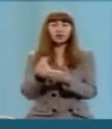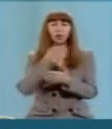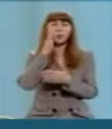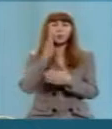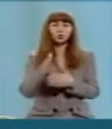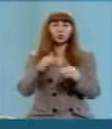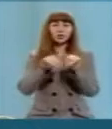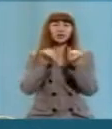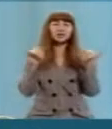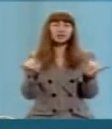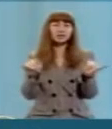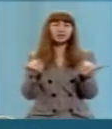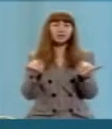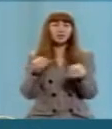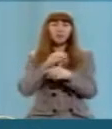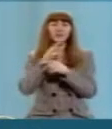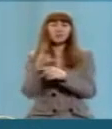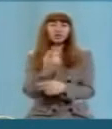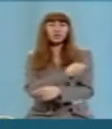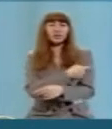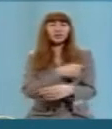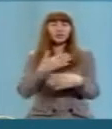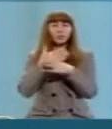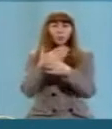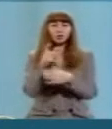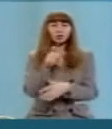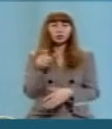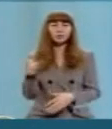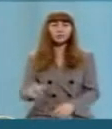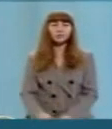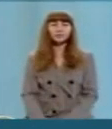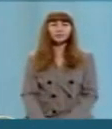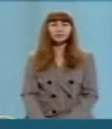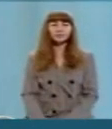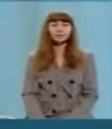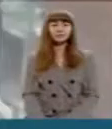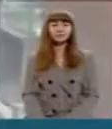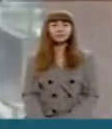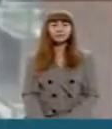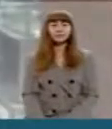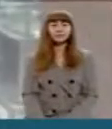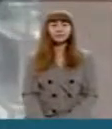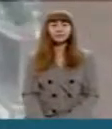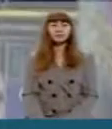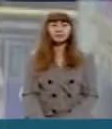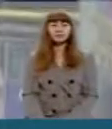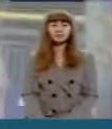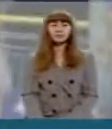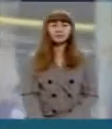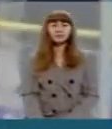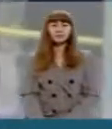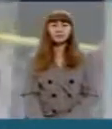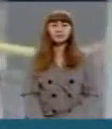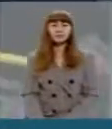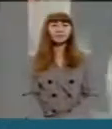елді мекендерде ұйымдастыру керек және мобильді орталықтардың жұмысын жандандыру үшін қаржы бөлу қажет. Қазірде босаңситын уақыт емес,